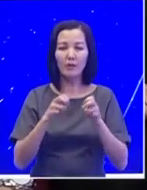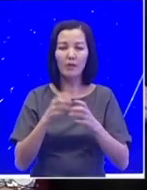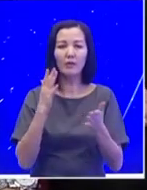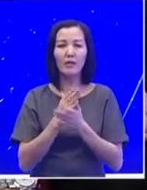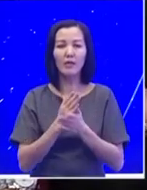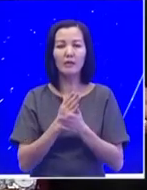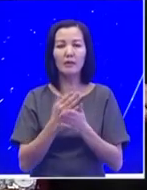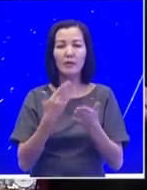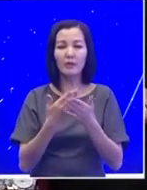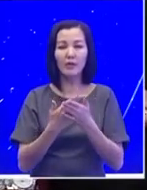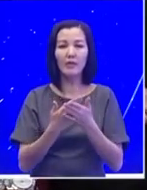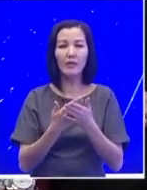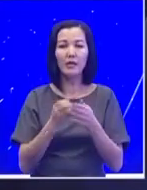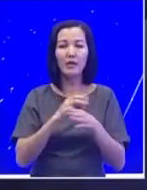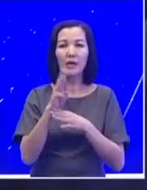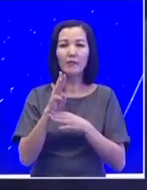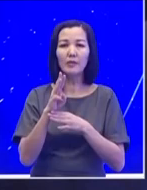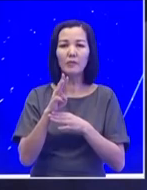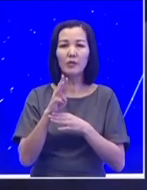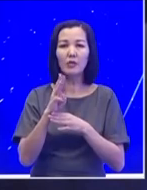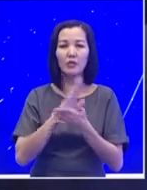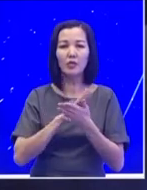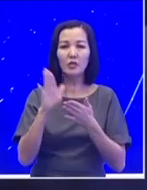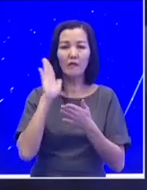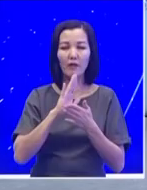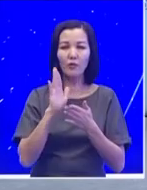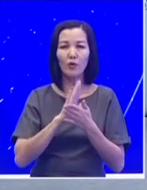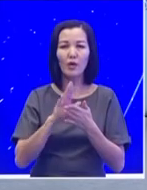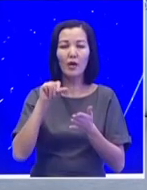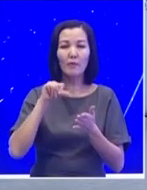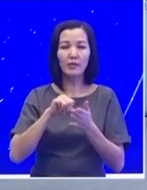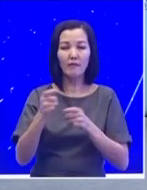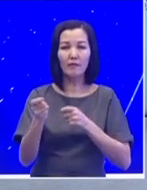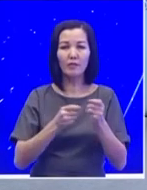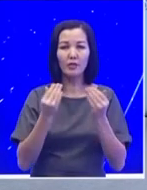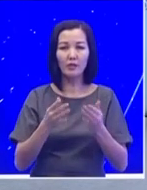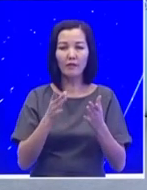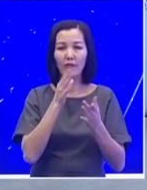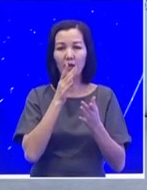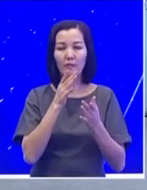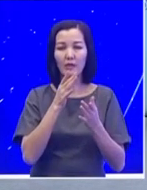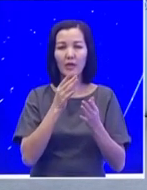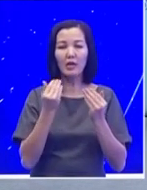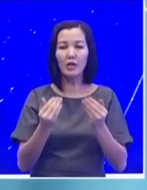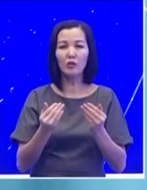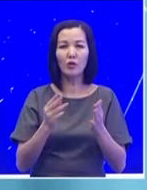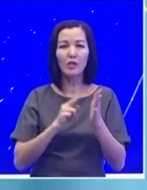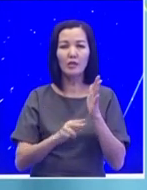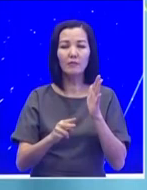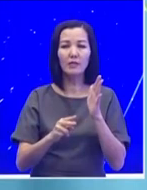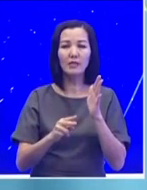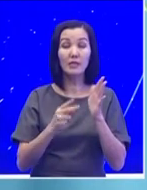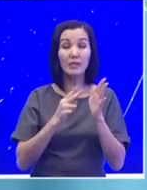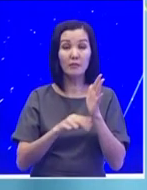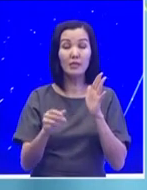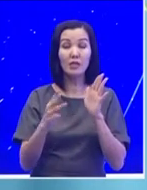моментов. Один из них – обеспечение населения качественной питьевой водой. По словам местных властей, в настоящее время этот показатель составляет